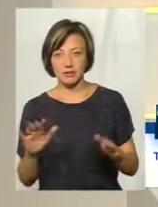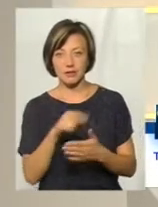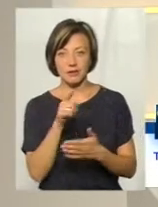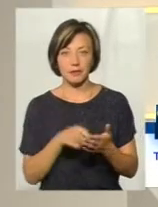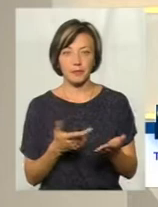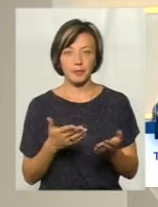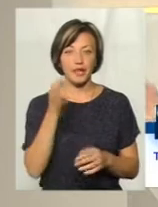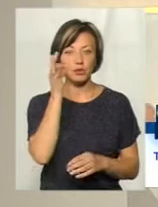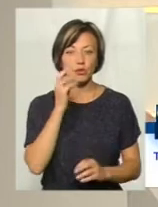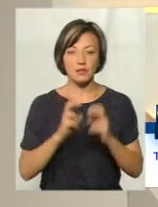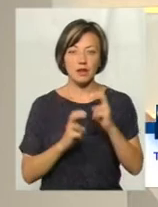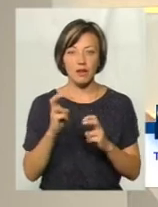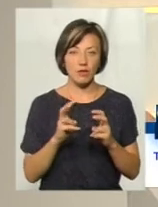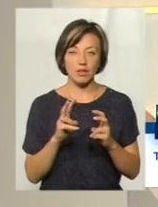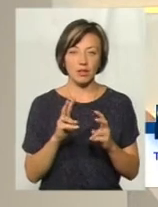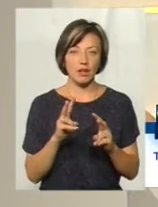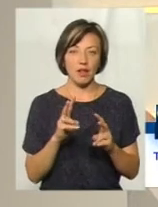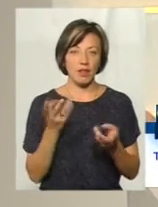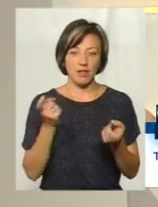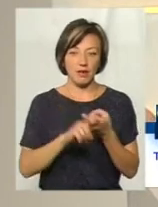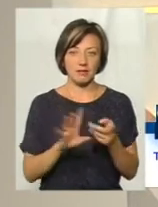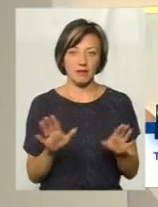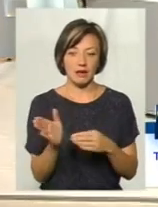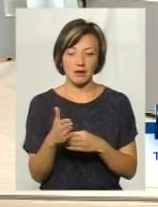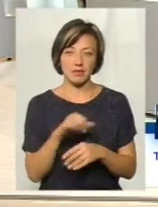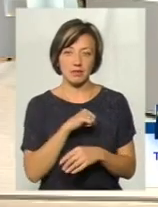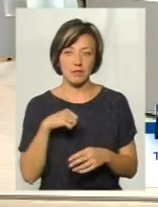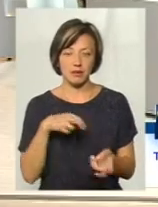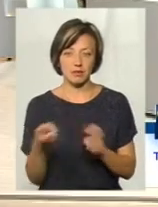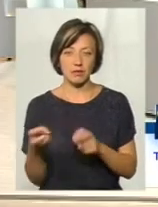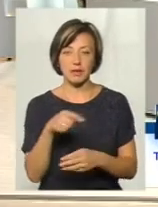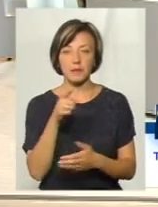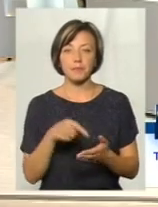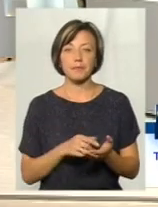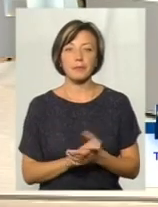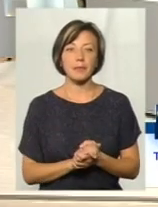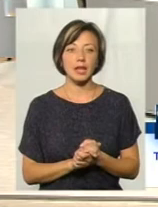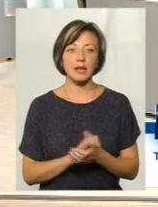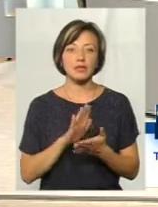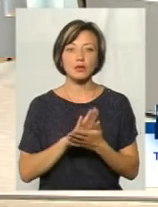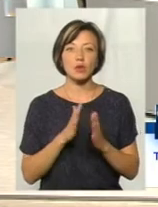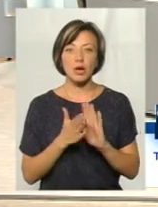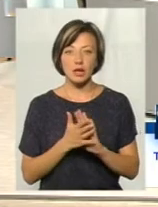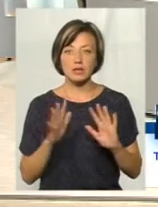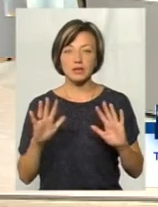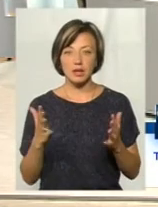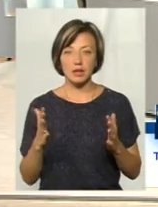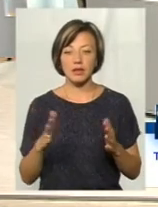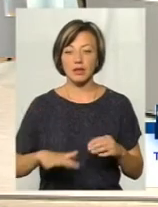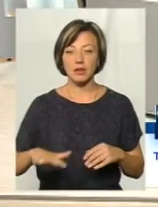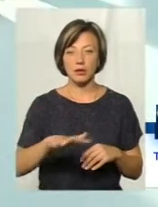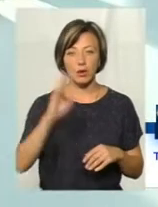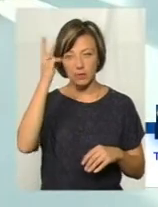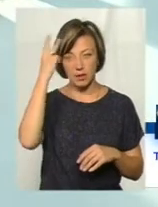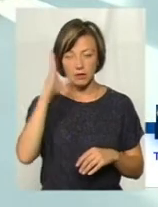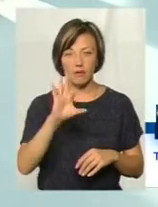чого? І риба просто сама по собі. Ситуація, пов'язана із забрудненням річки, сталася на території Волочиського та Хмельницького